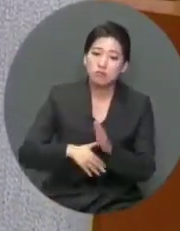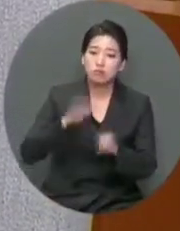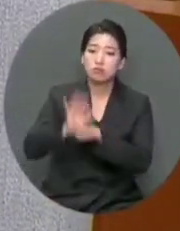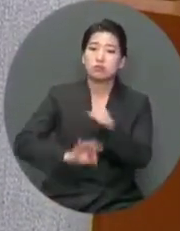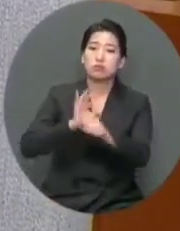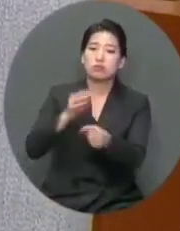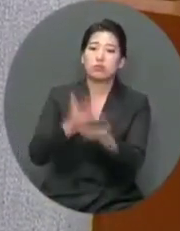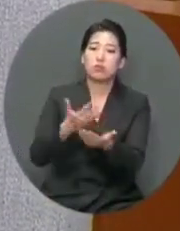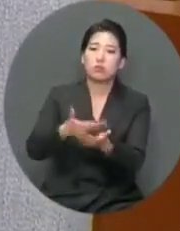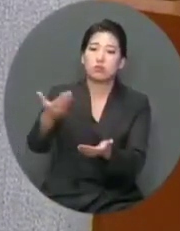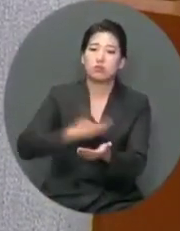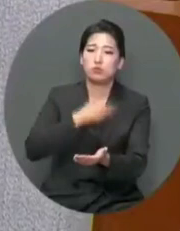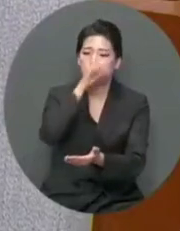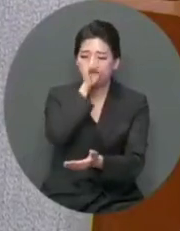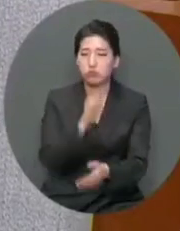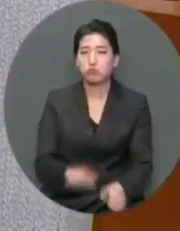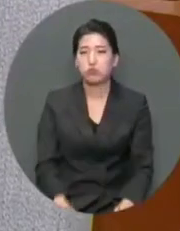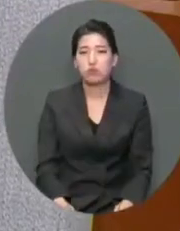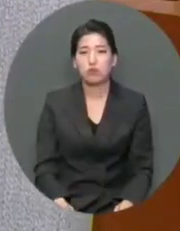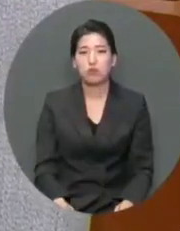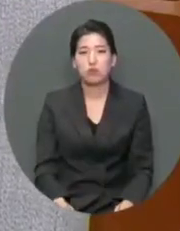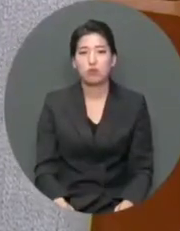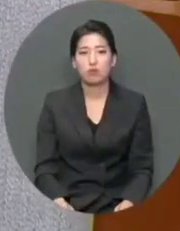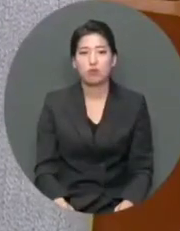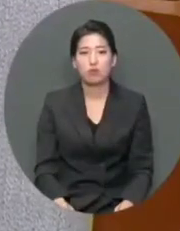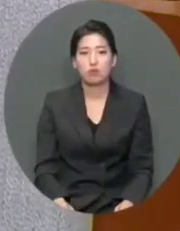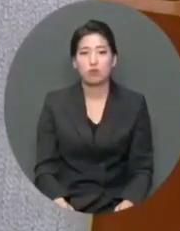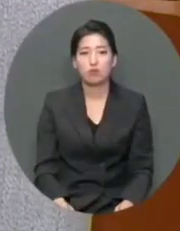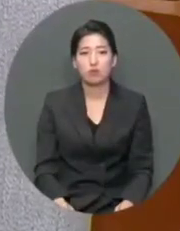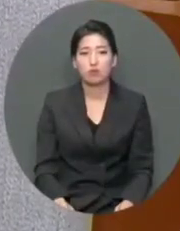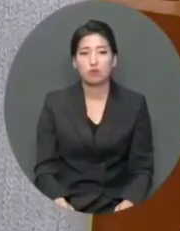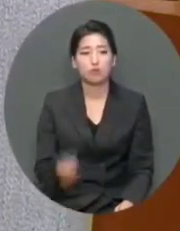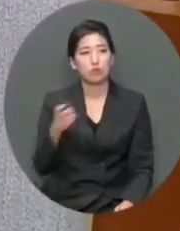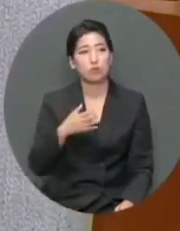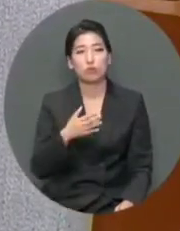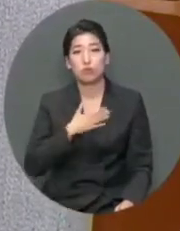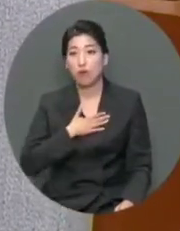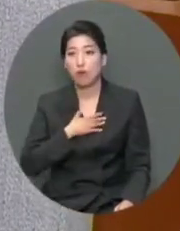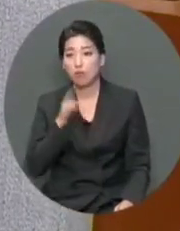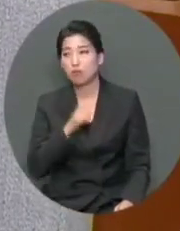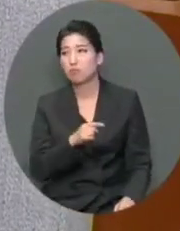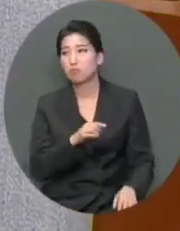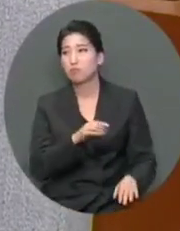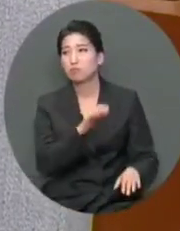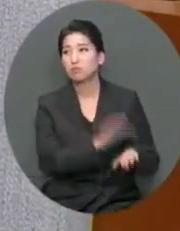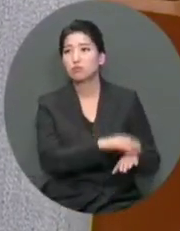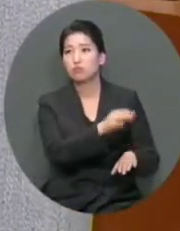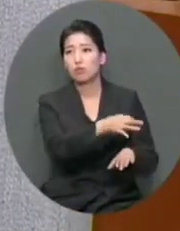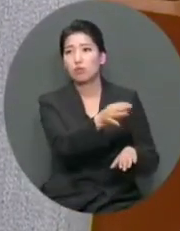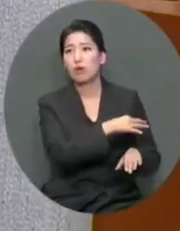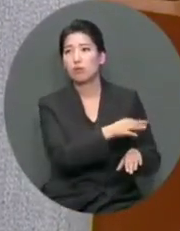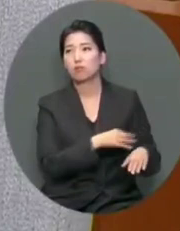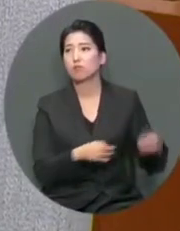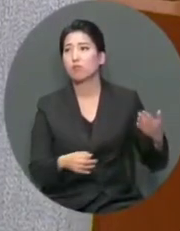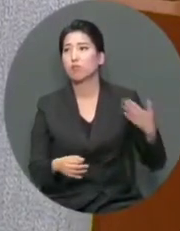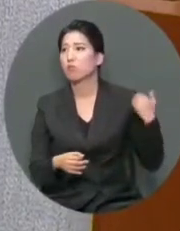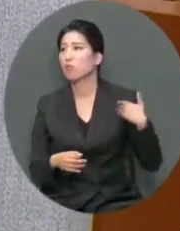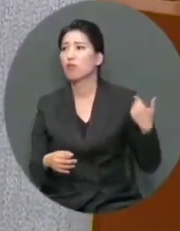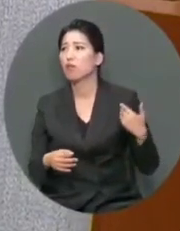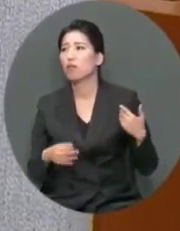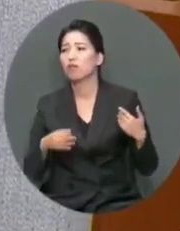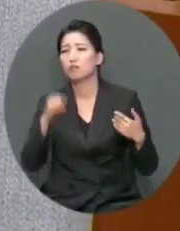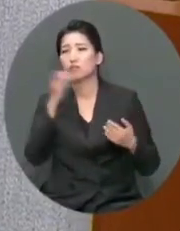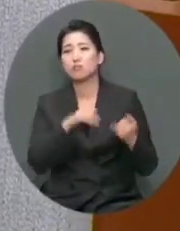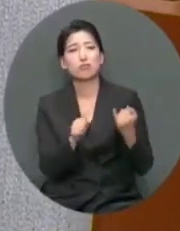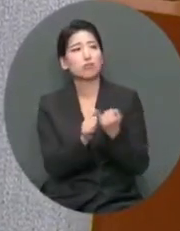재산, 그 배당과 관련해서 아니, 그거 나는 그 있는지 없는지도 몰랐고 처가족 재산이라서 나는 재산에 좀 무감했다 이렇게 얘기하시는